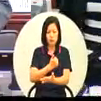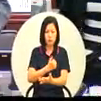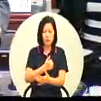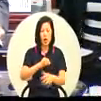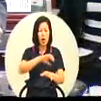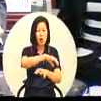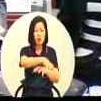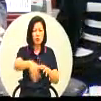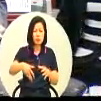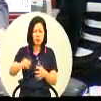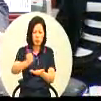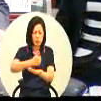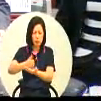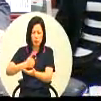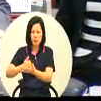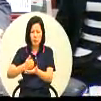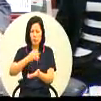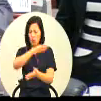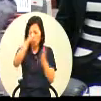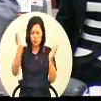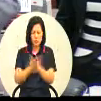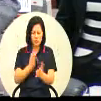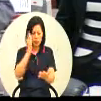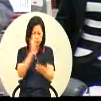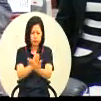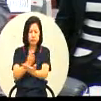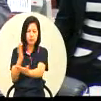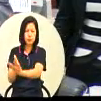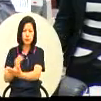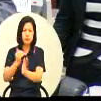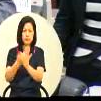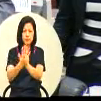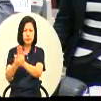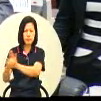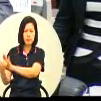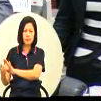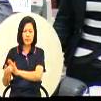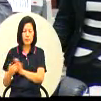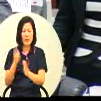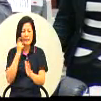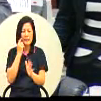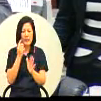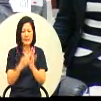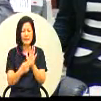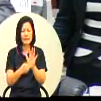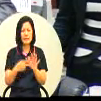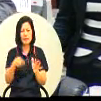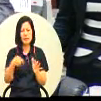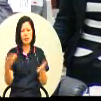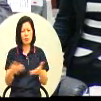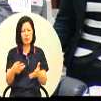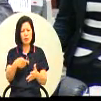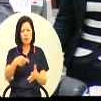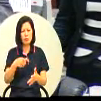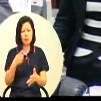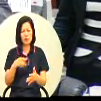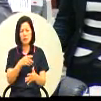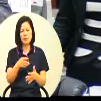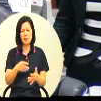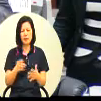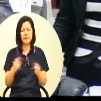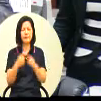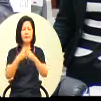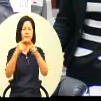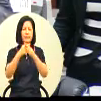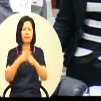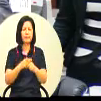家，绝对不准让它进口。那你说假设，任何假设性的问题，我觉得这是一个炒作，我认为没有